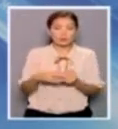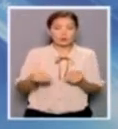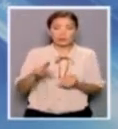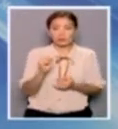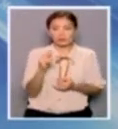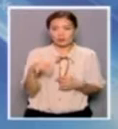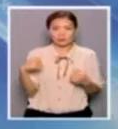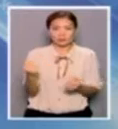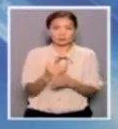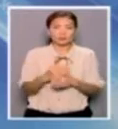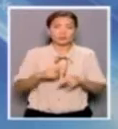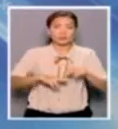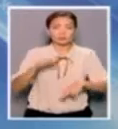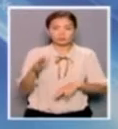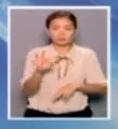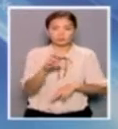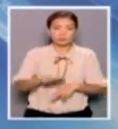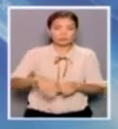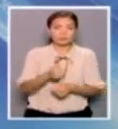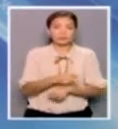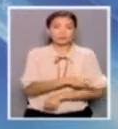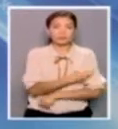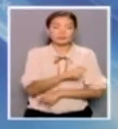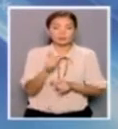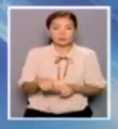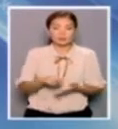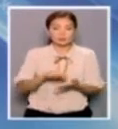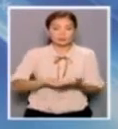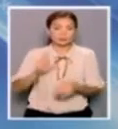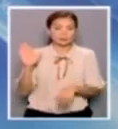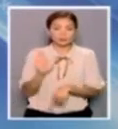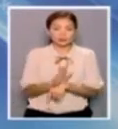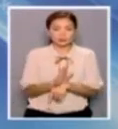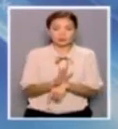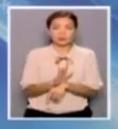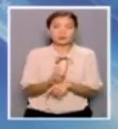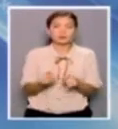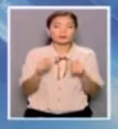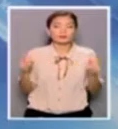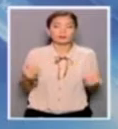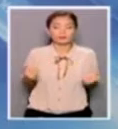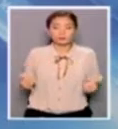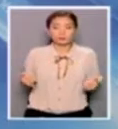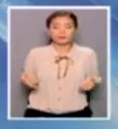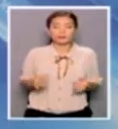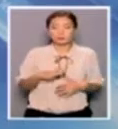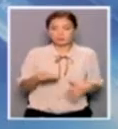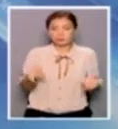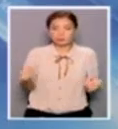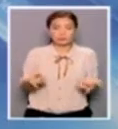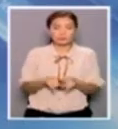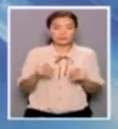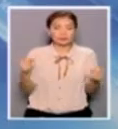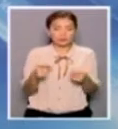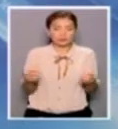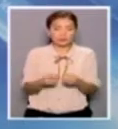әкімдік демеуші көмегімен салған. Облыстың бас санитарлық дәрігері бекіткен қаулыға сәйкес салтанатта ашылу шарасы болмады. Десе де